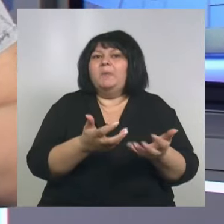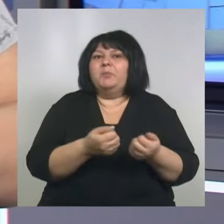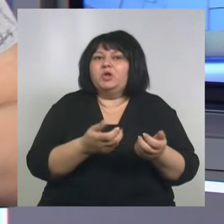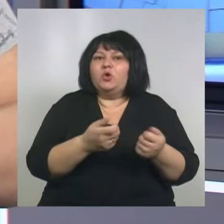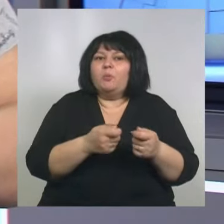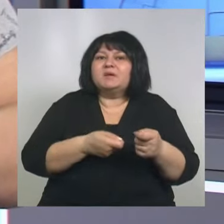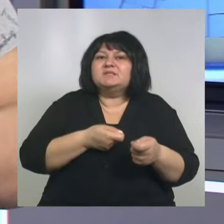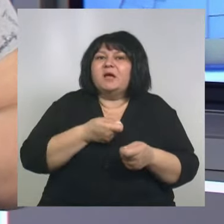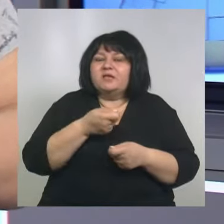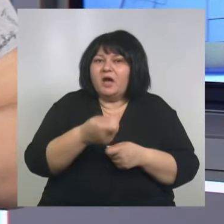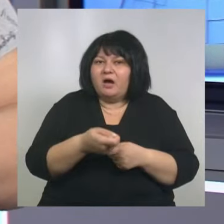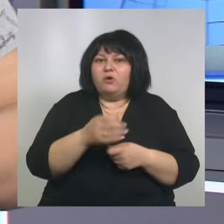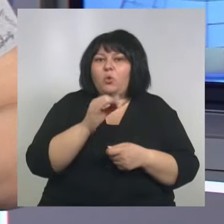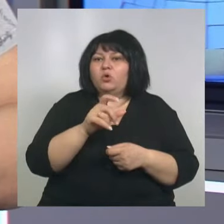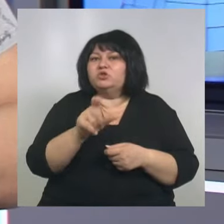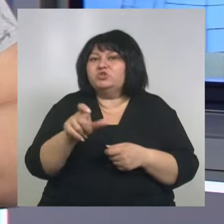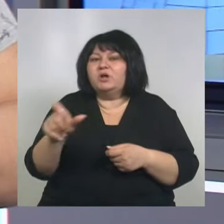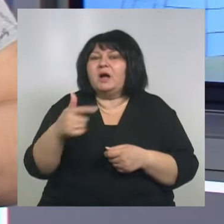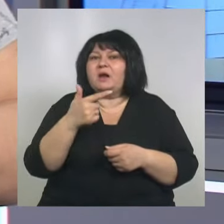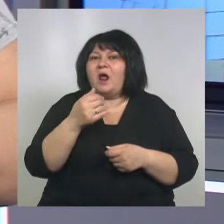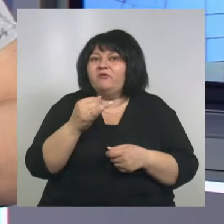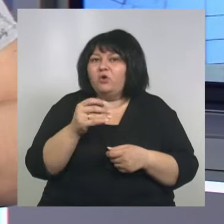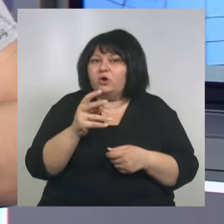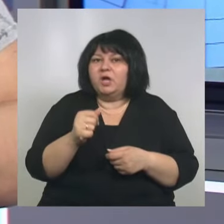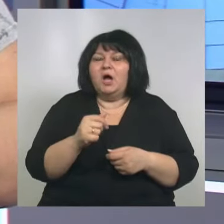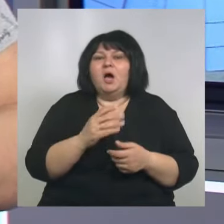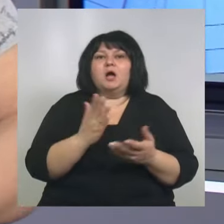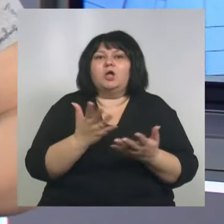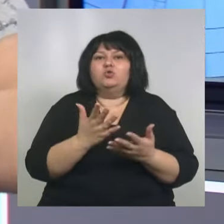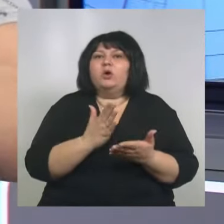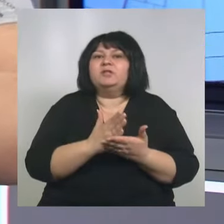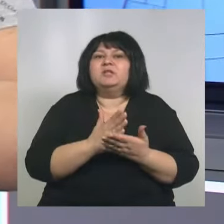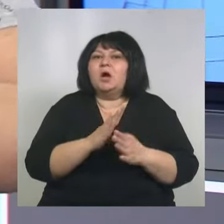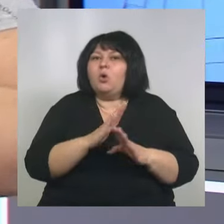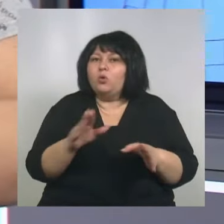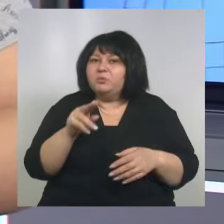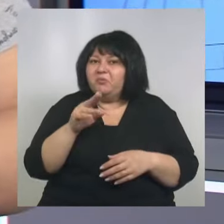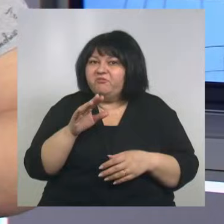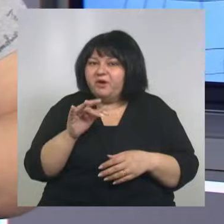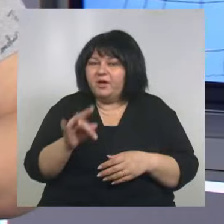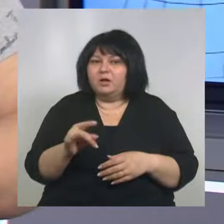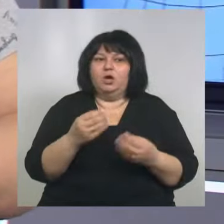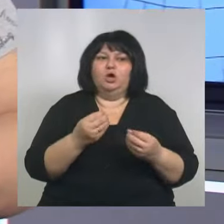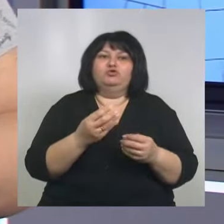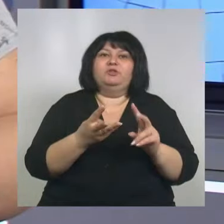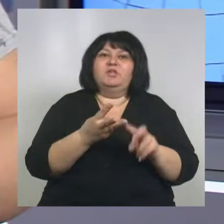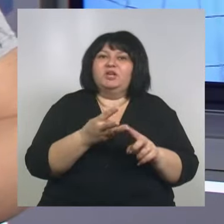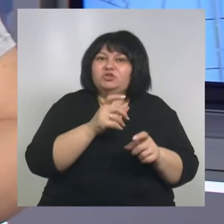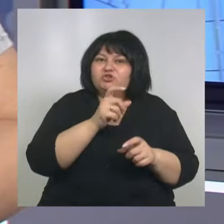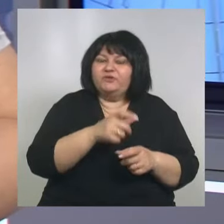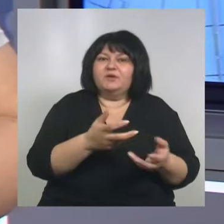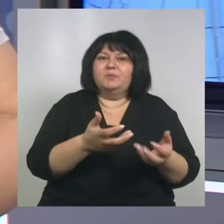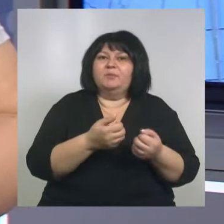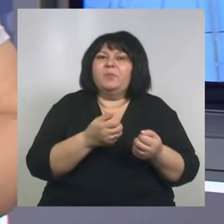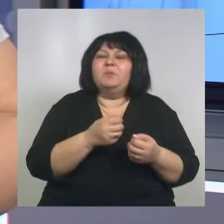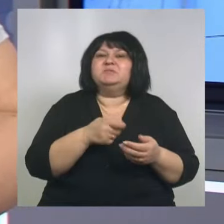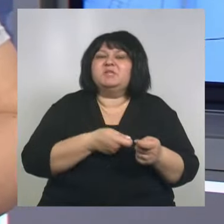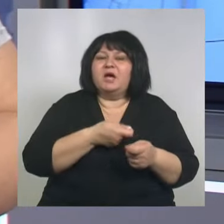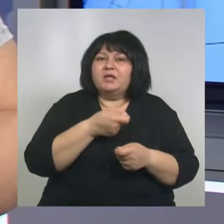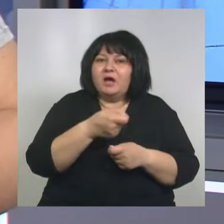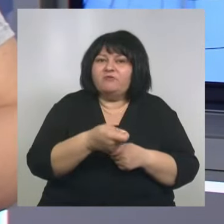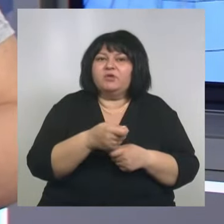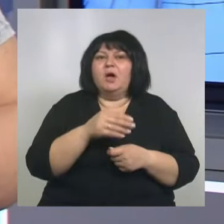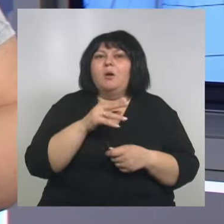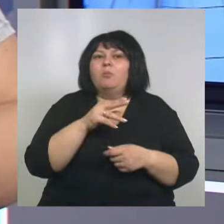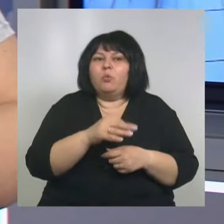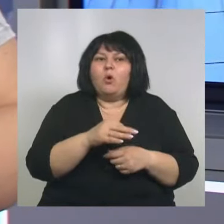заявок от жителей грайворона которые не находятся в ПВР ещё один человек у нас занимается именно приёмом заявок по